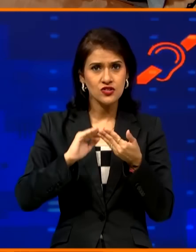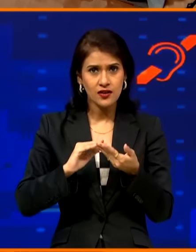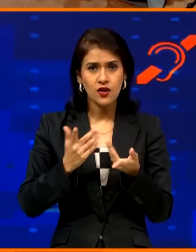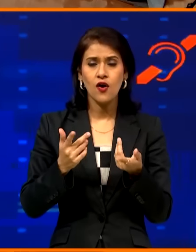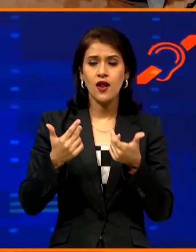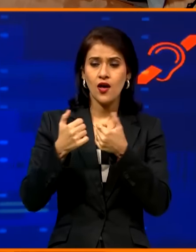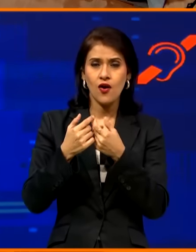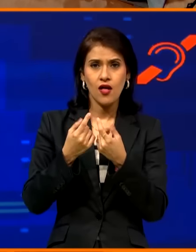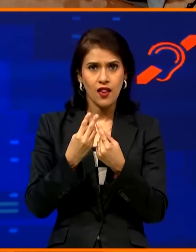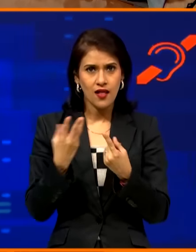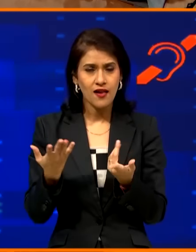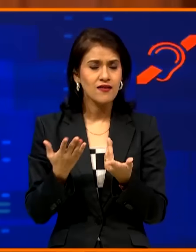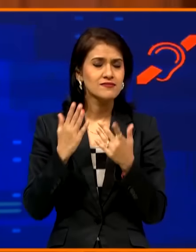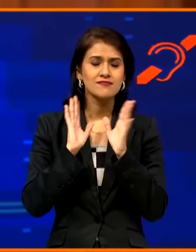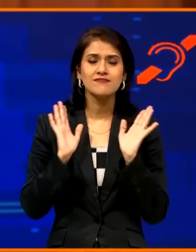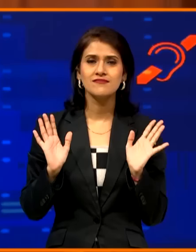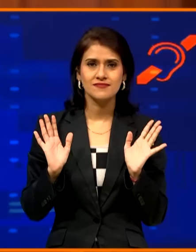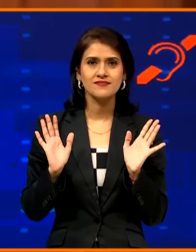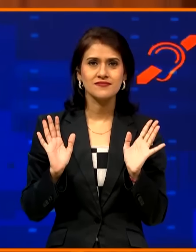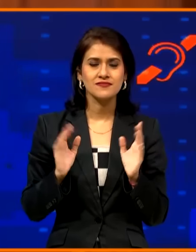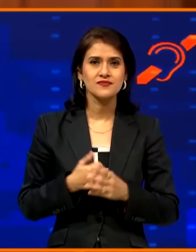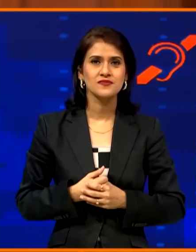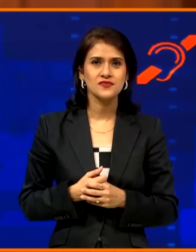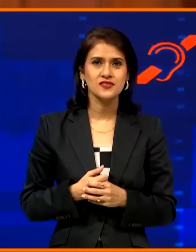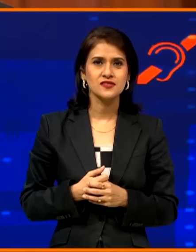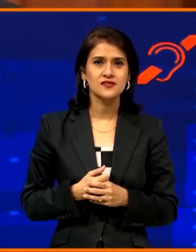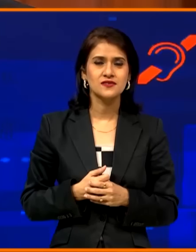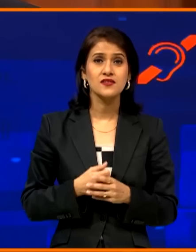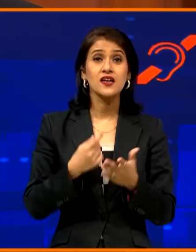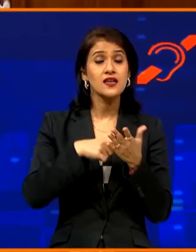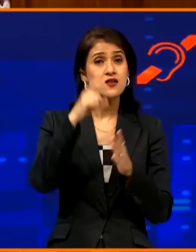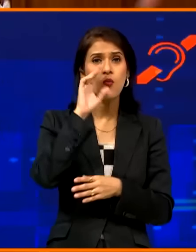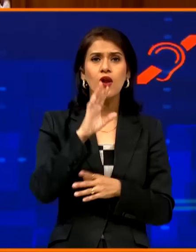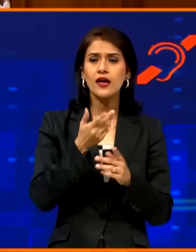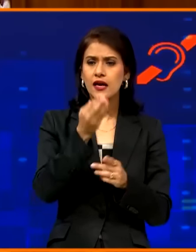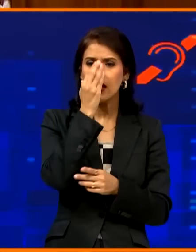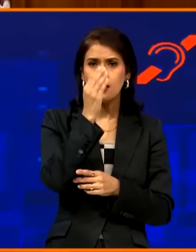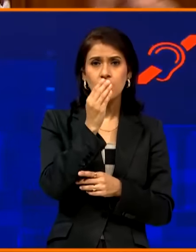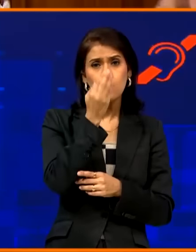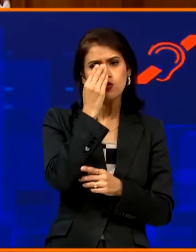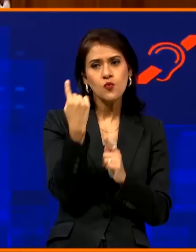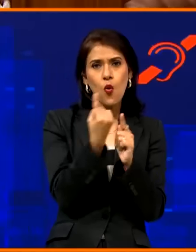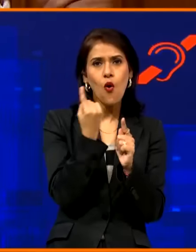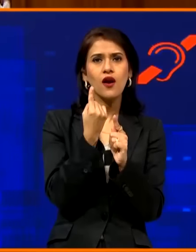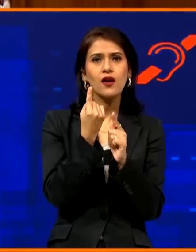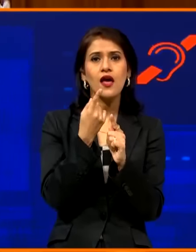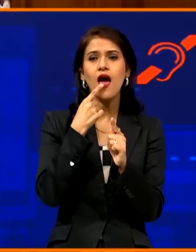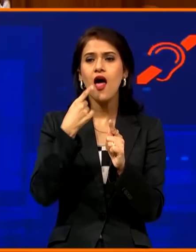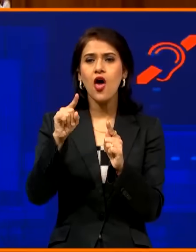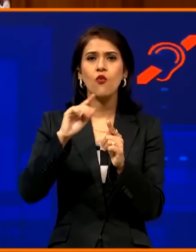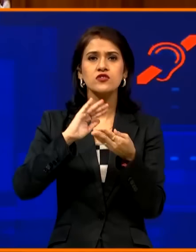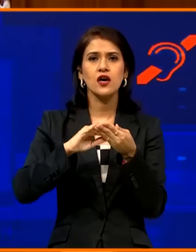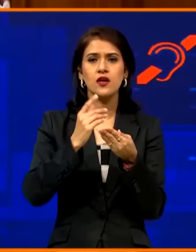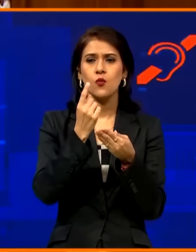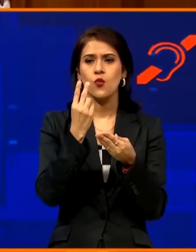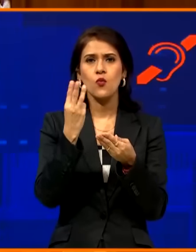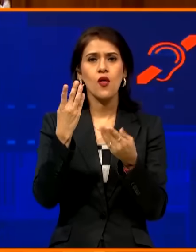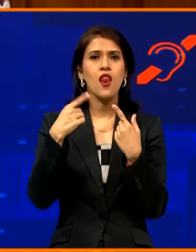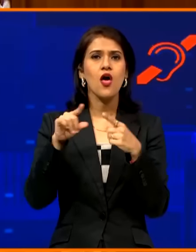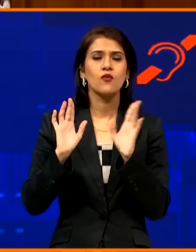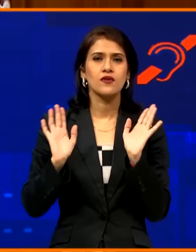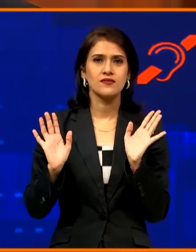रखने का किसी और मजहब में तो एक से ज्यादा शादियां करने की इजाजत नहीं है हां नहीं है उसके के बावजूद कौन है ज्यादा इसमें यह जरा देख लीजिए